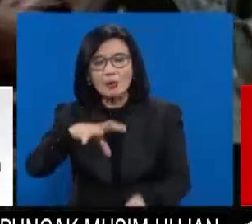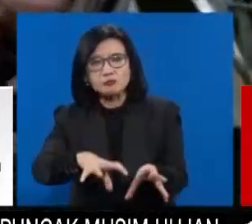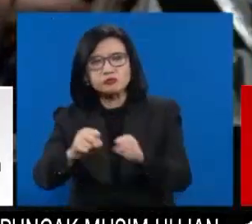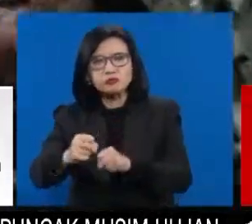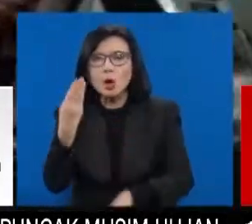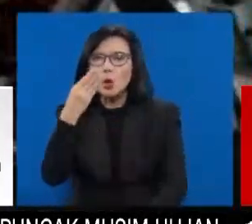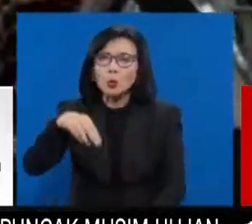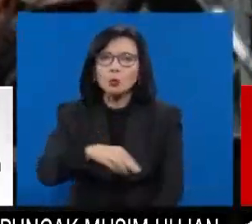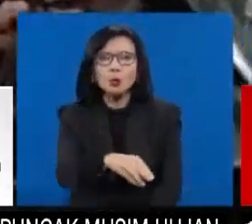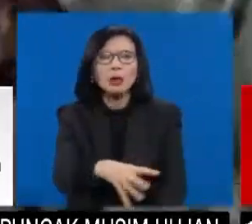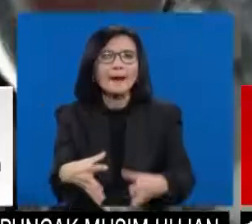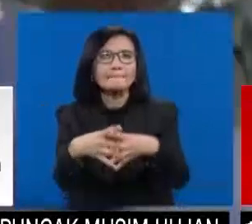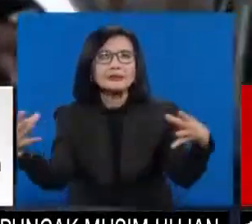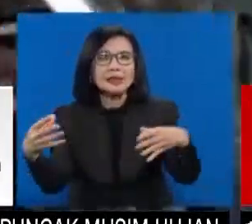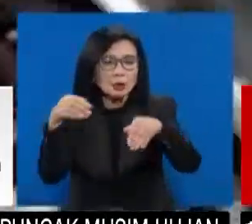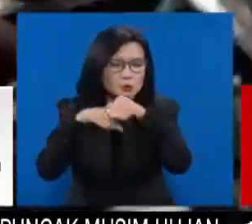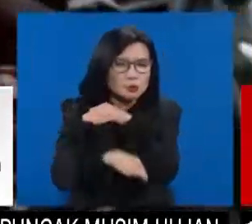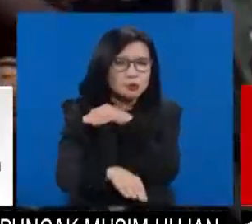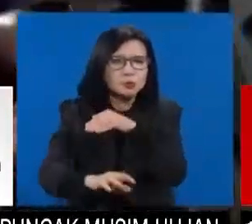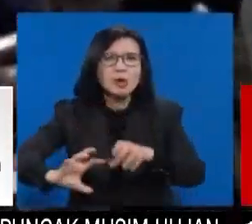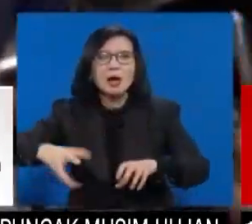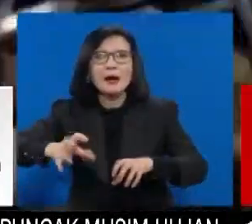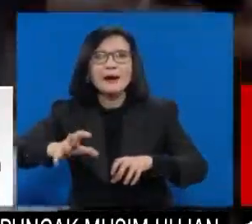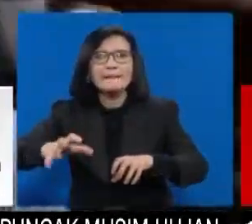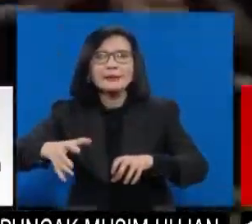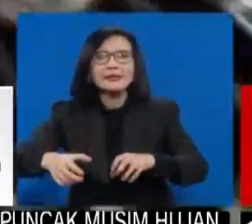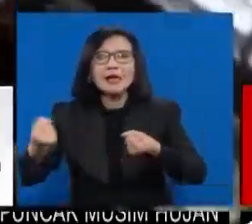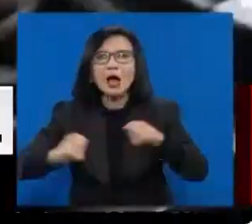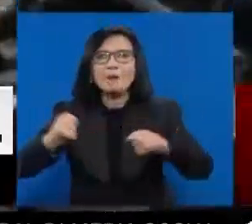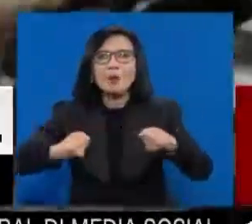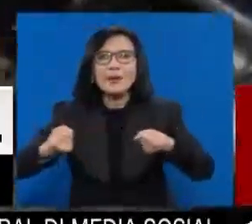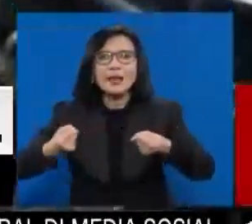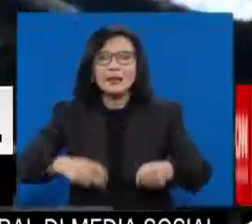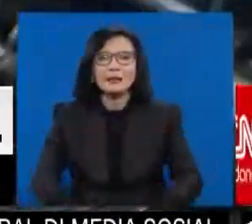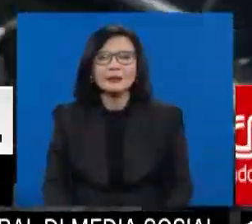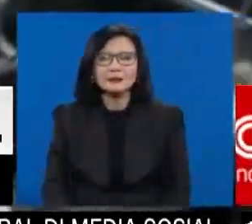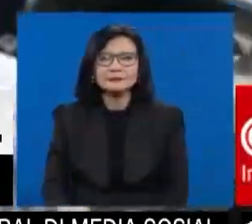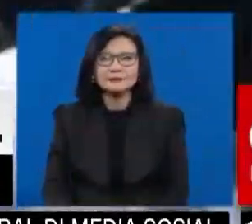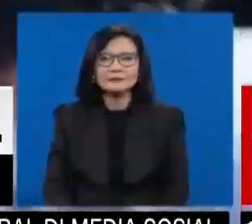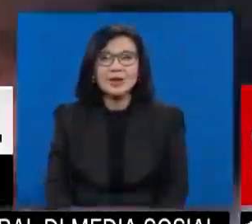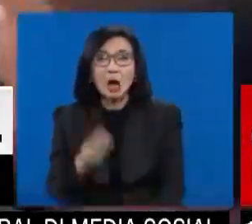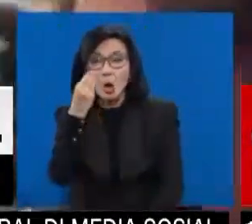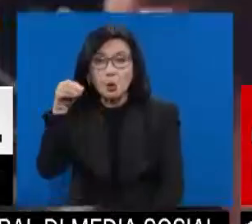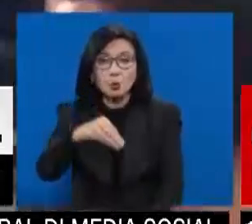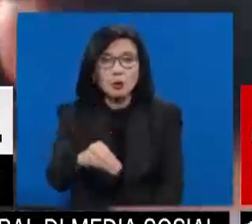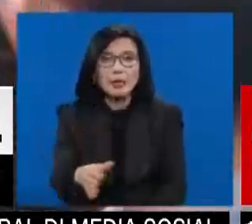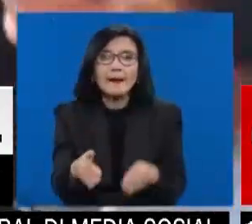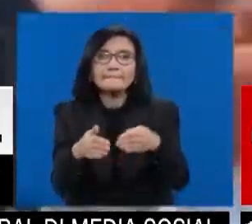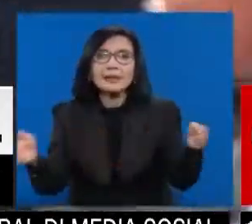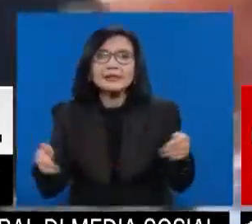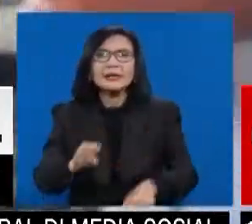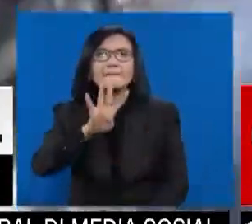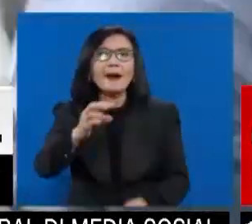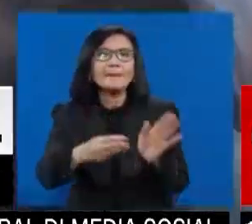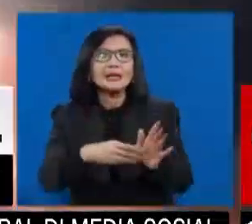piton berukuran besar yang bersembunyi di bagian mesin mobil minibus Jumat pagi. Keberadaan ular sepanjang kurang lebih 4